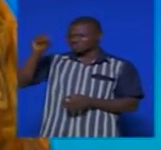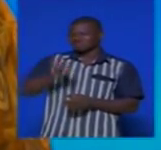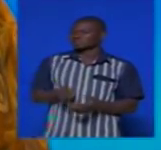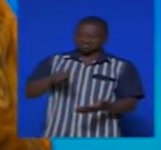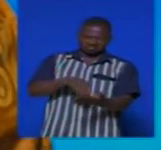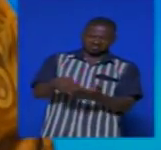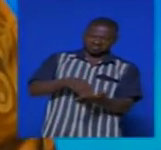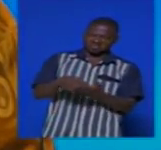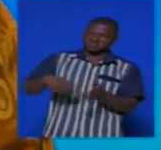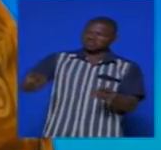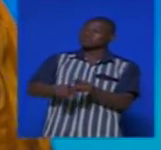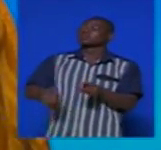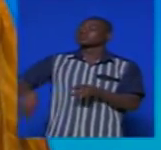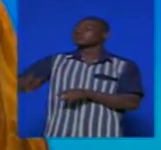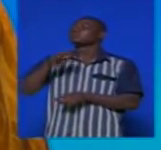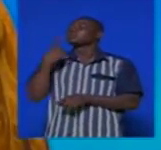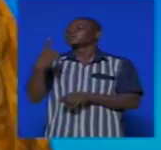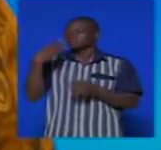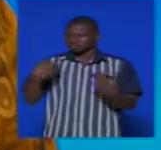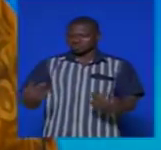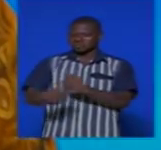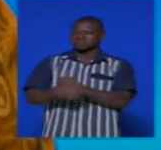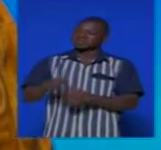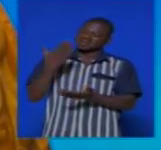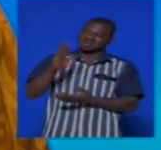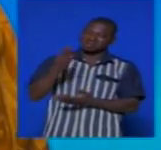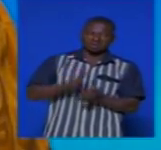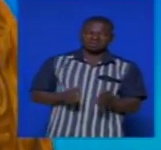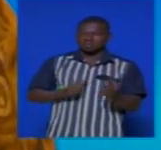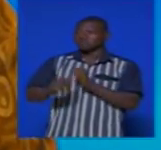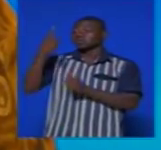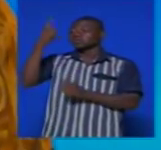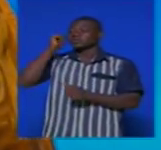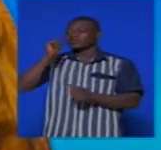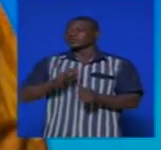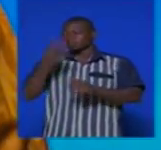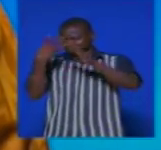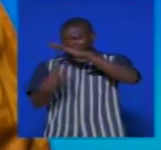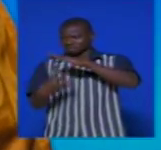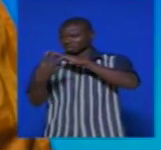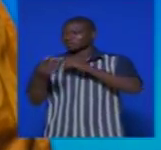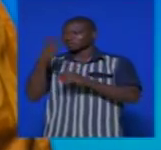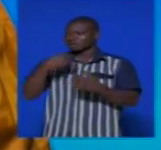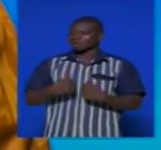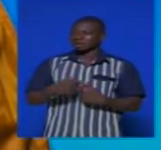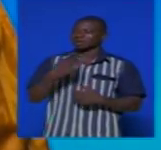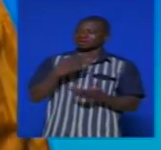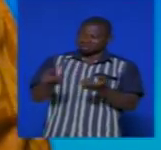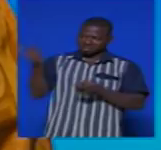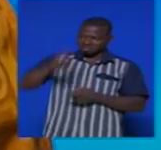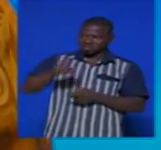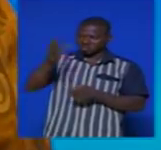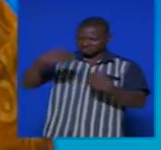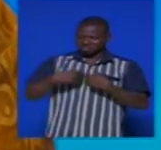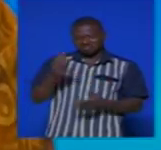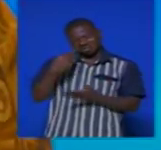le dites. Et aujourd'hui, donc, près d'une femme sur quatre qui est en union a besoin donc d'avoir ces moyens, mais il n'a pas